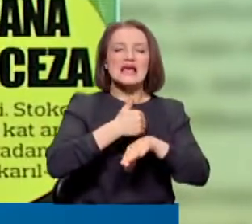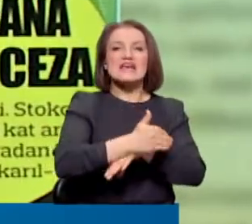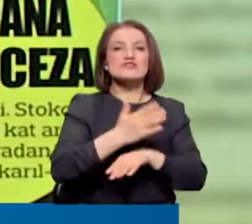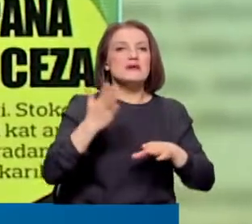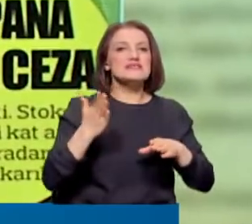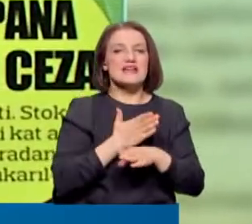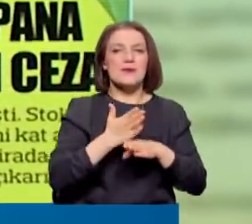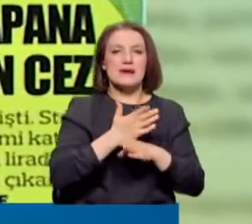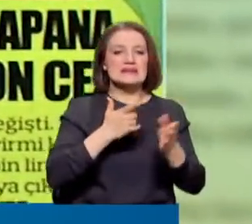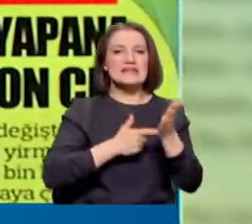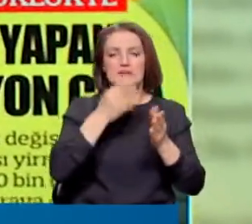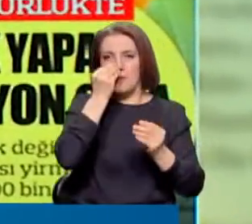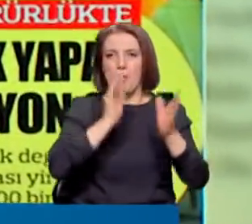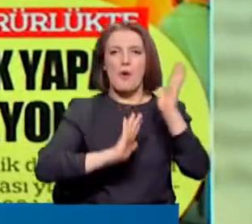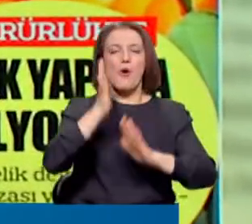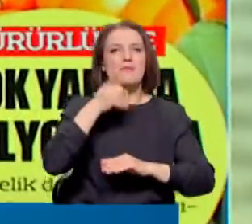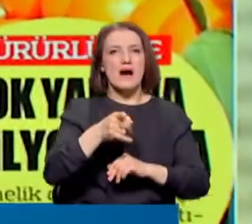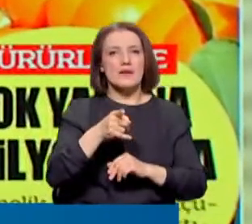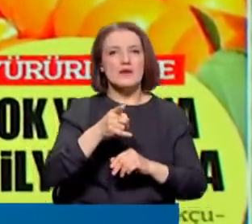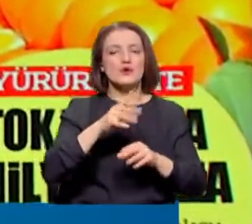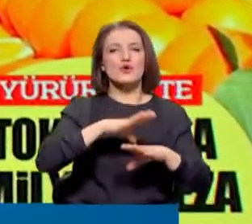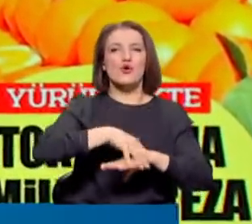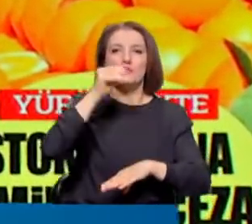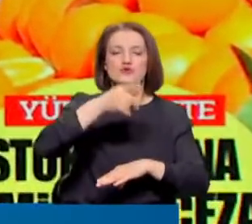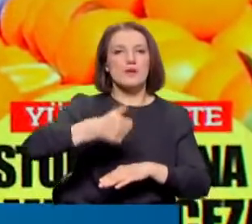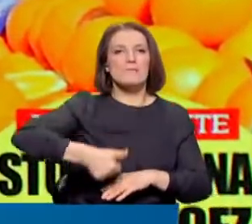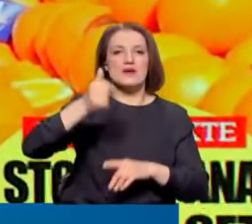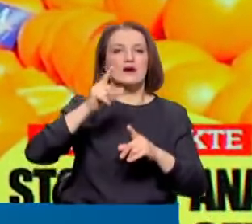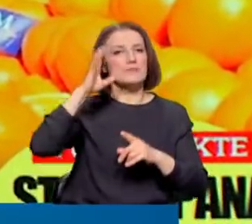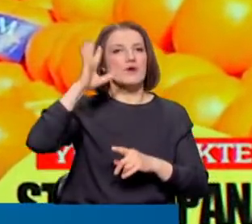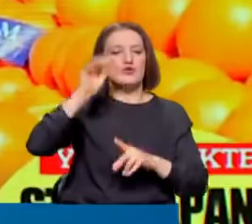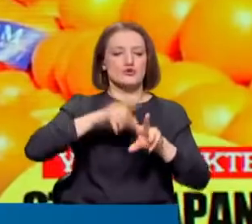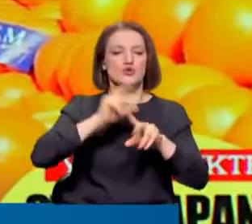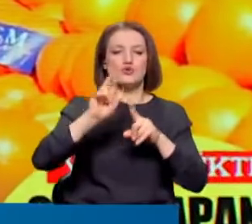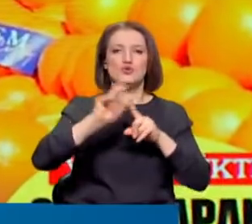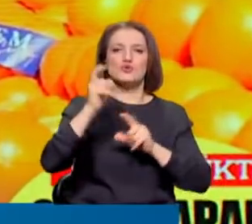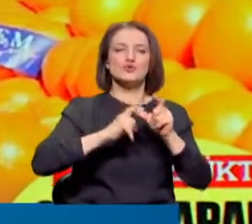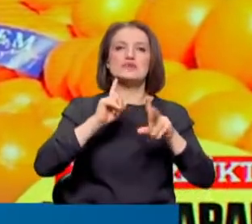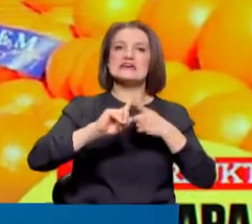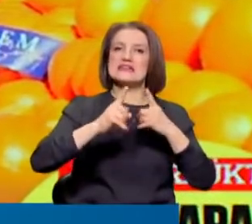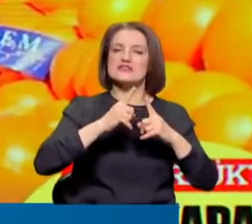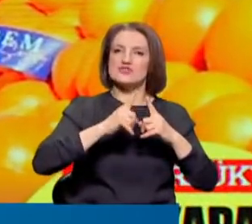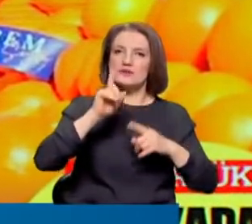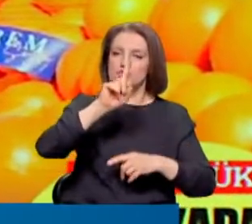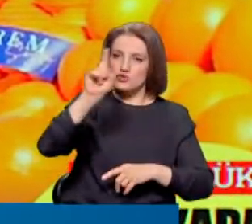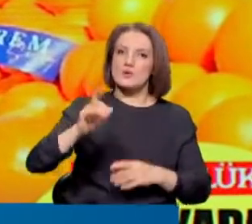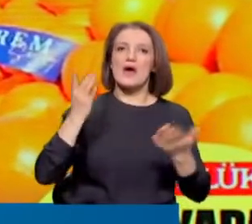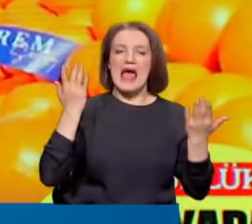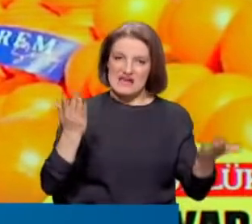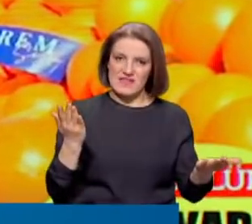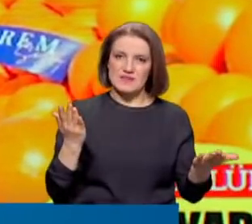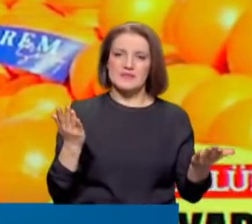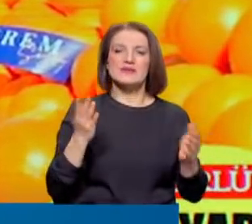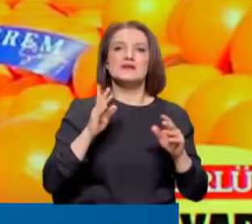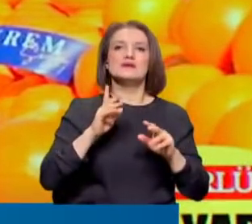sebebini tarım orman ve köyişleri Komisyonu Başkanı Profesör Doktor Yunus Kılıç a sordum Evet çarpıcı